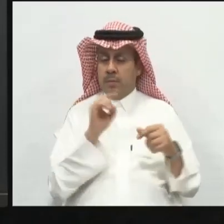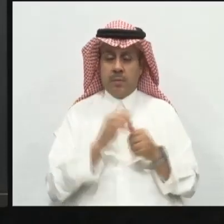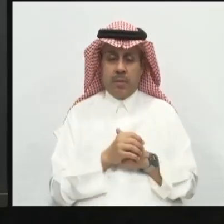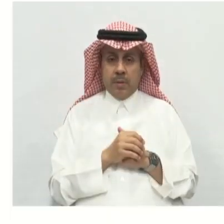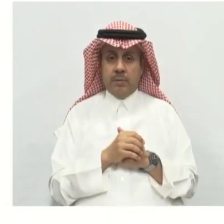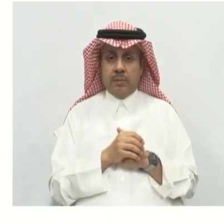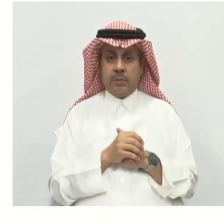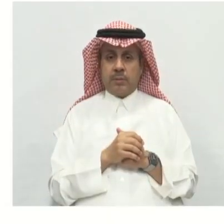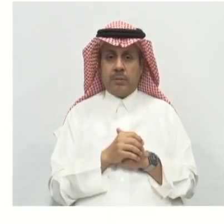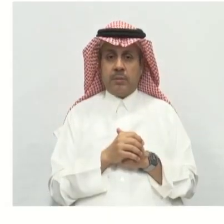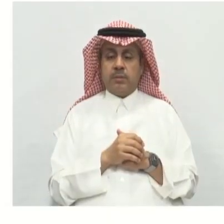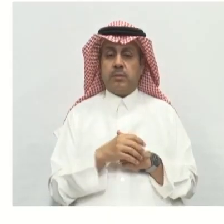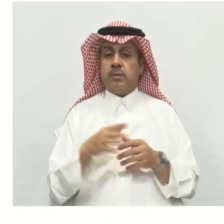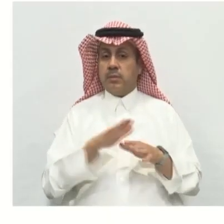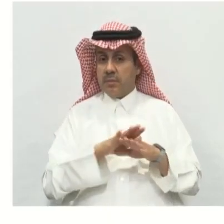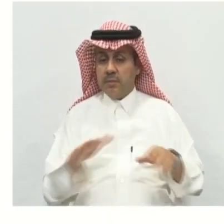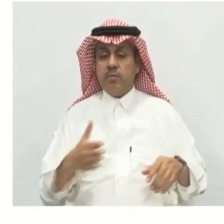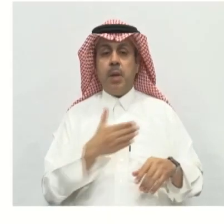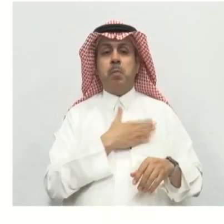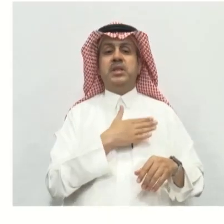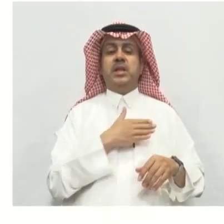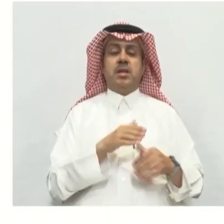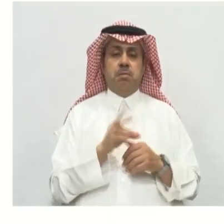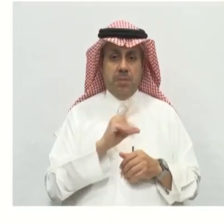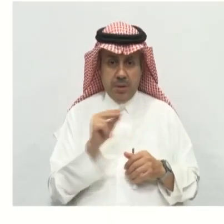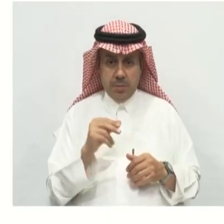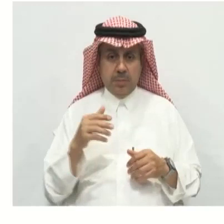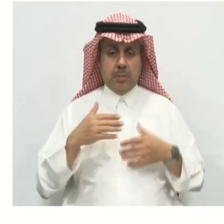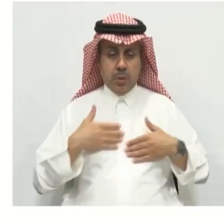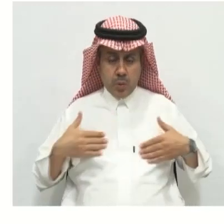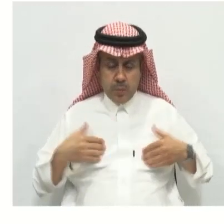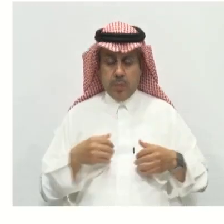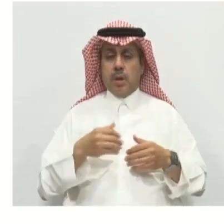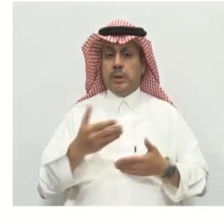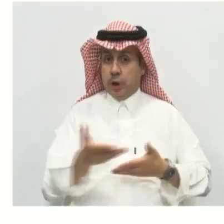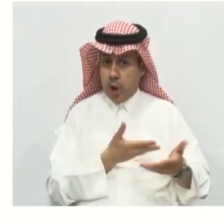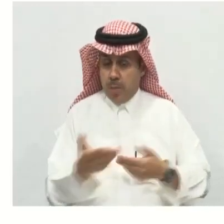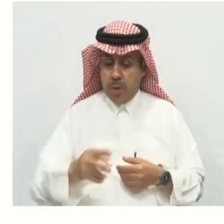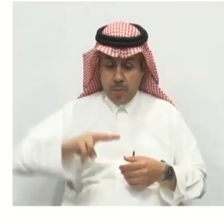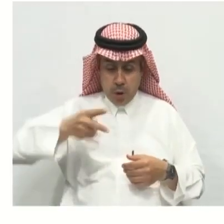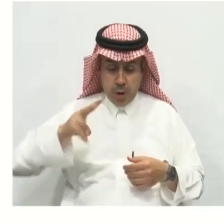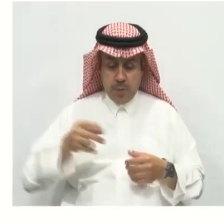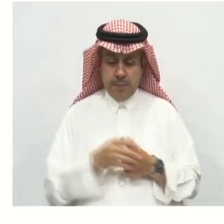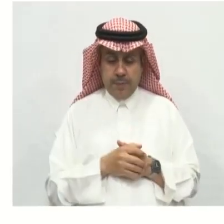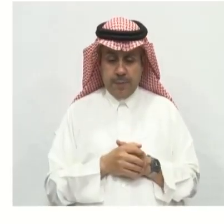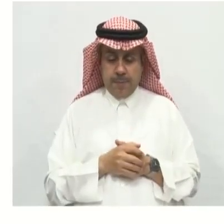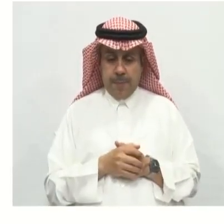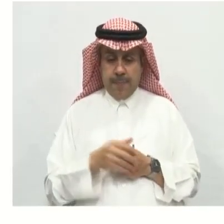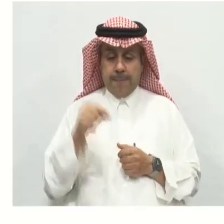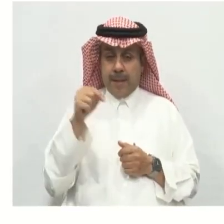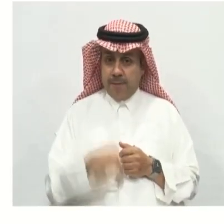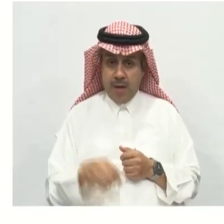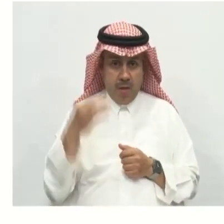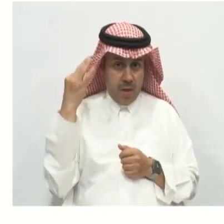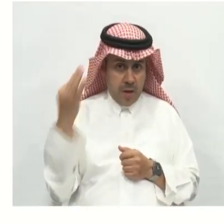يمكنها اضفاء المشاعر حسب السياق ولذلك يتم التعامل معها بصوره مختلفه لدينا في رقم